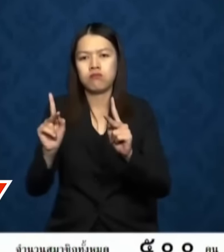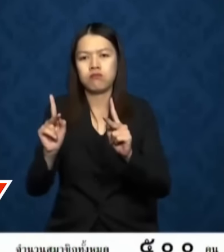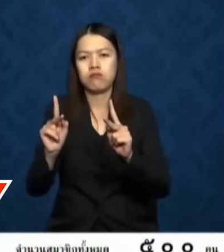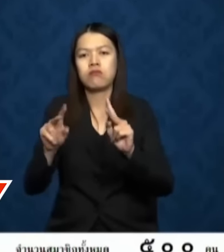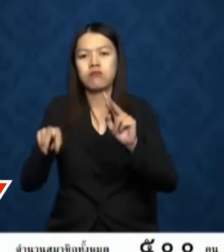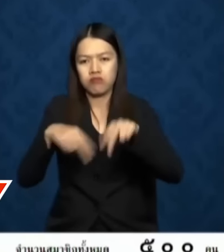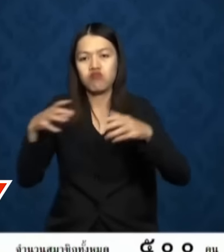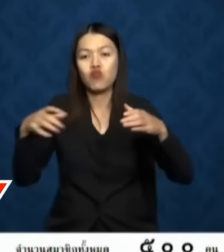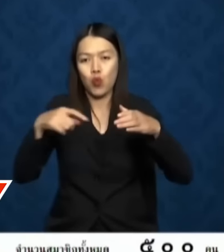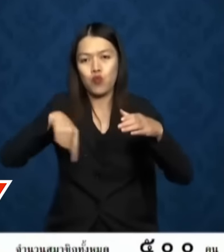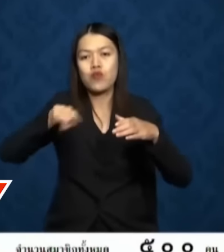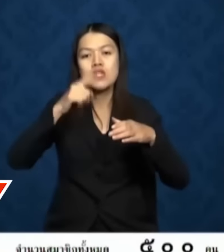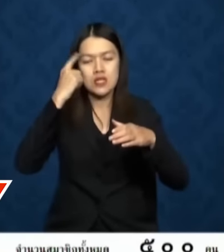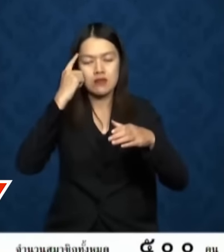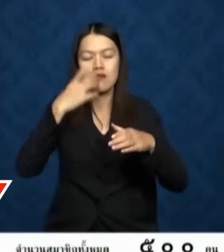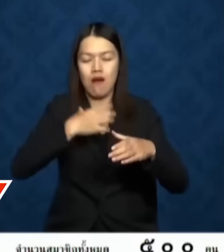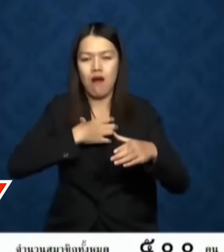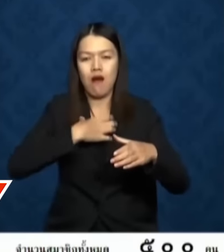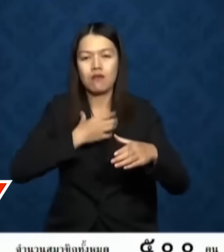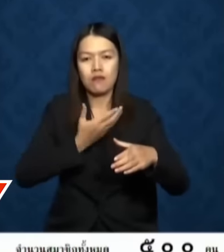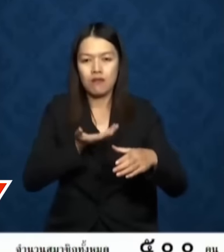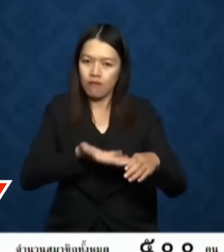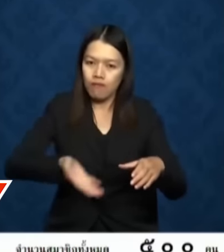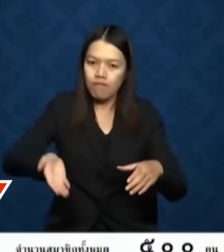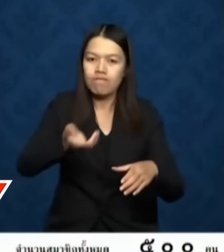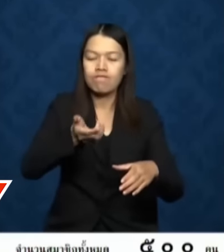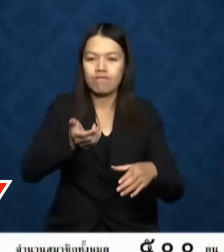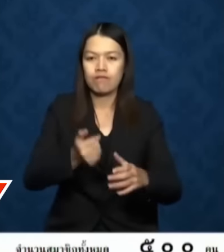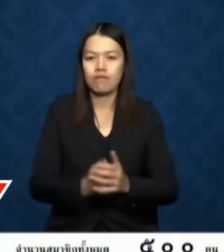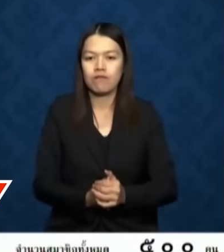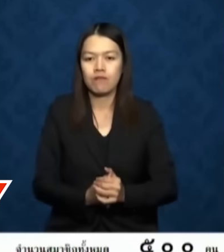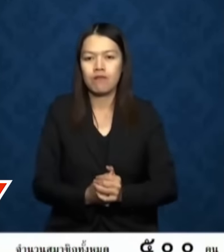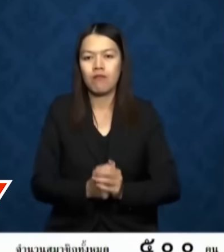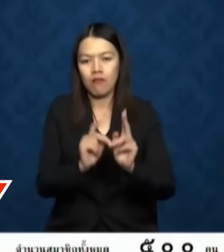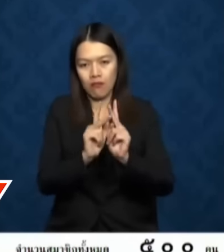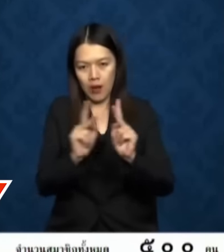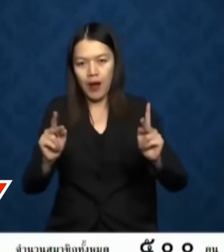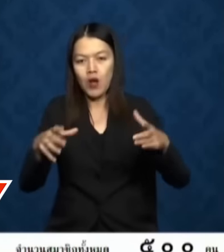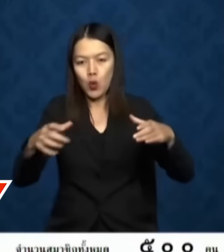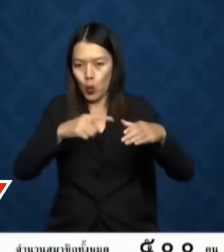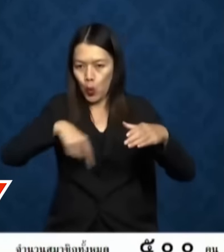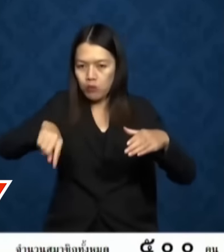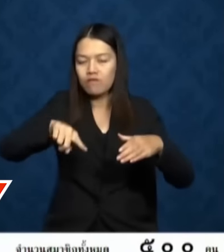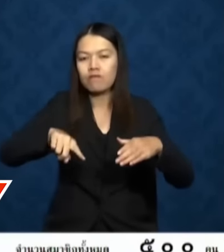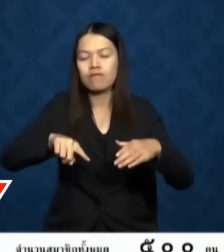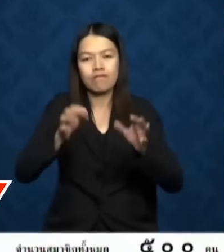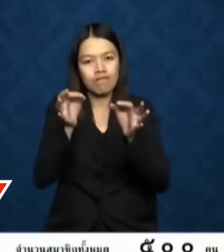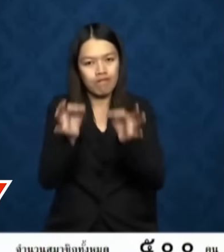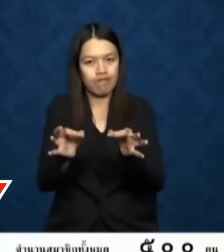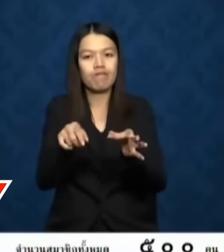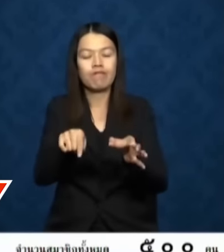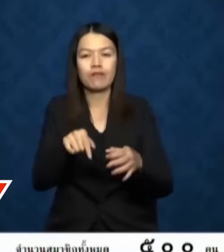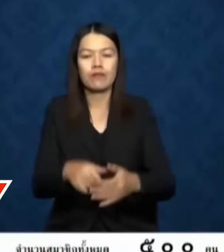การชุดนี้ครับผมจึงเห็นว่าควรจะให้กรรมาธิการชุดนี้เป็นผู้ตัดสิน